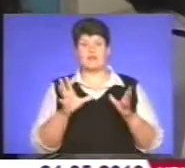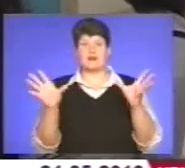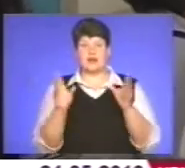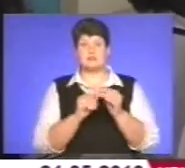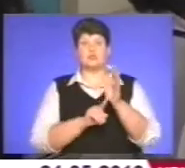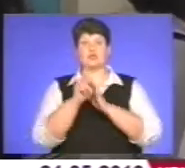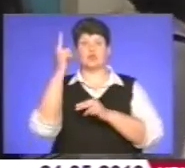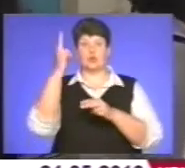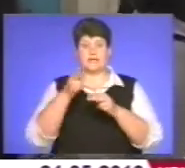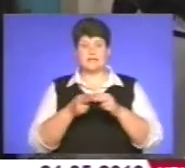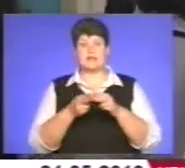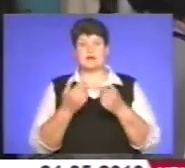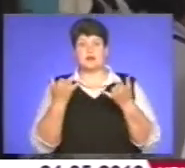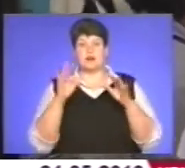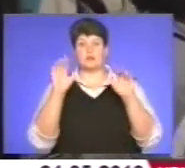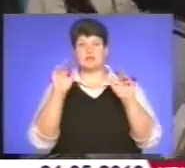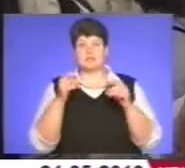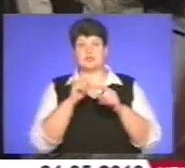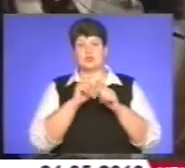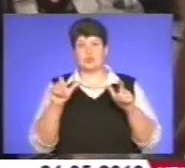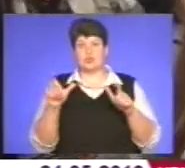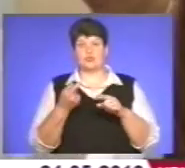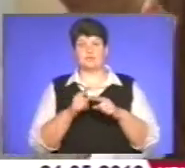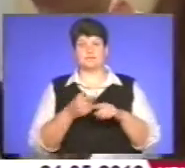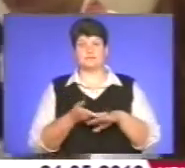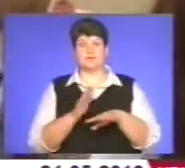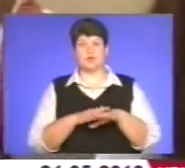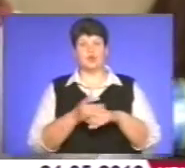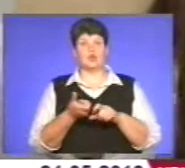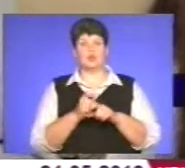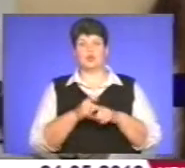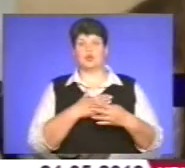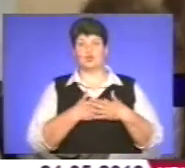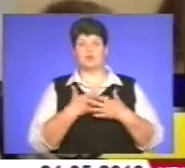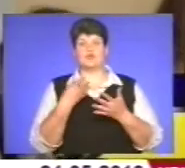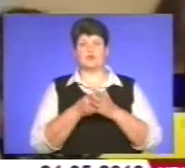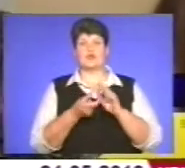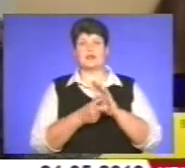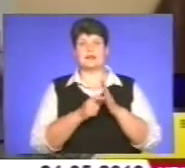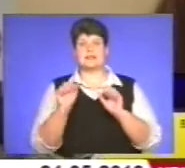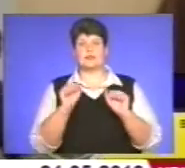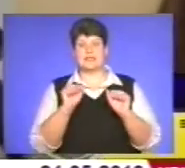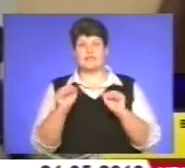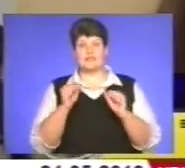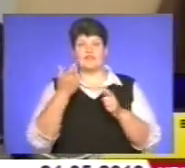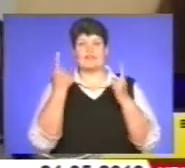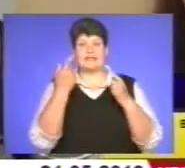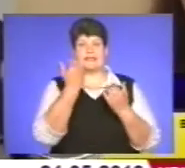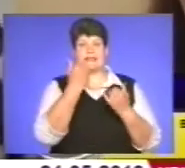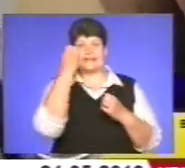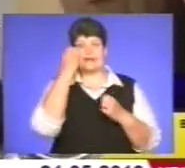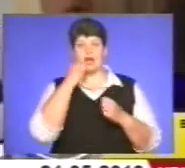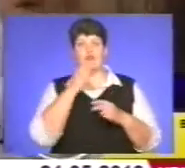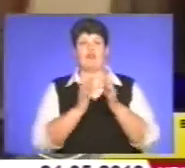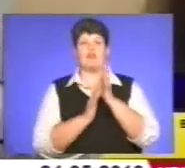кінця. І, звичайно, сумно прощатися зі своєю школою, вчителями. Дуже люблю, звичайно, свою класну керівничку. Велика їй дякую, дуже виростила,